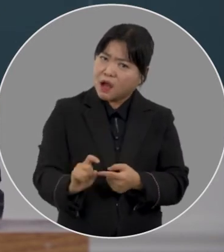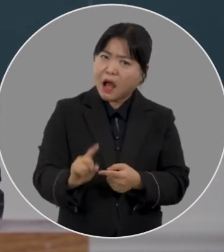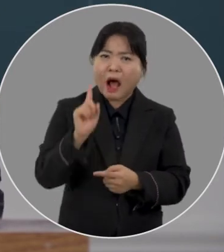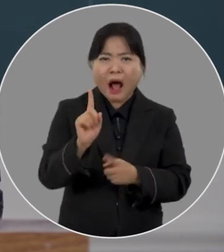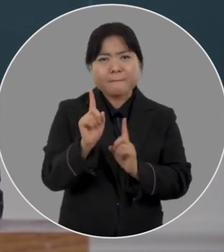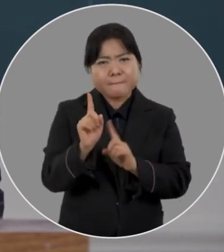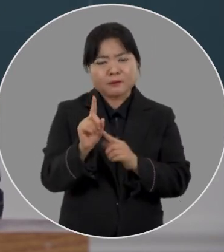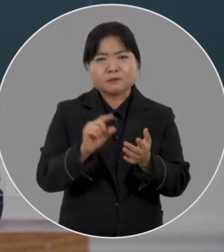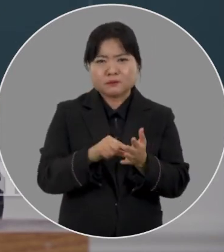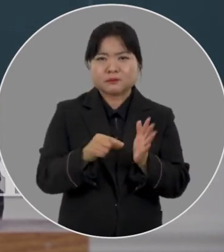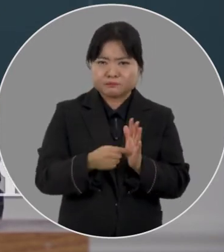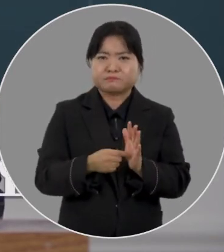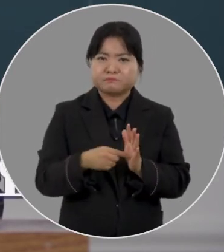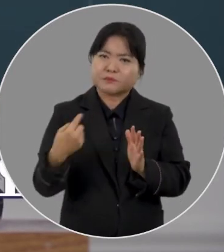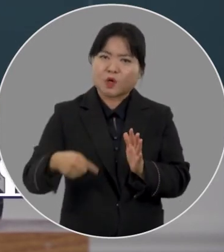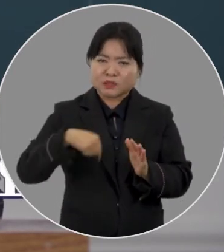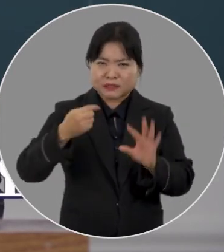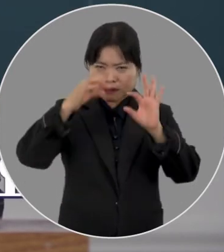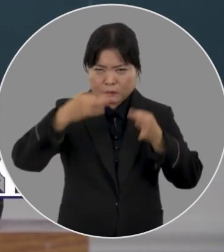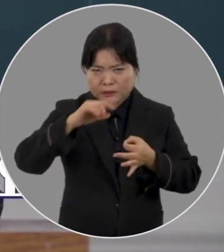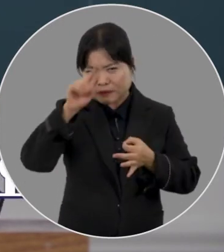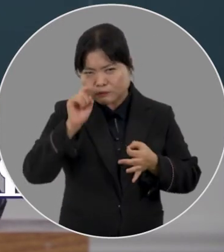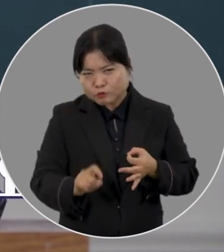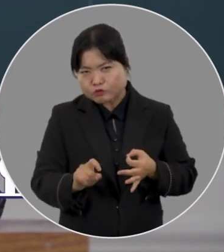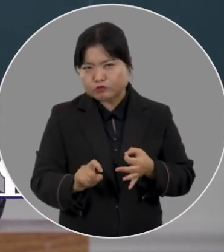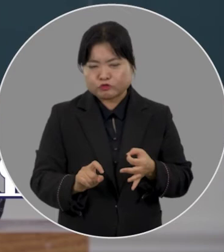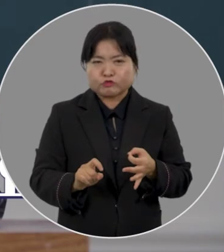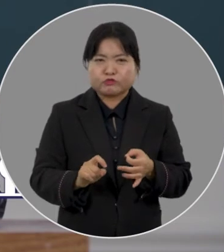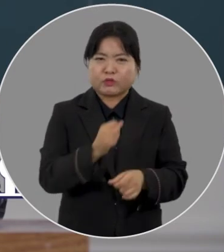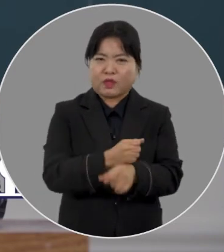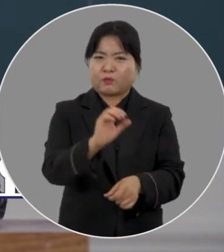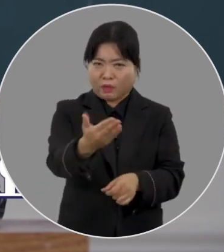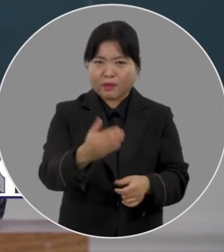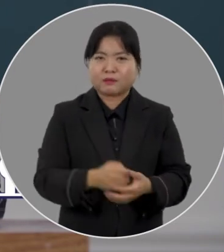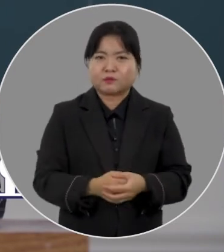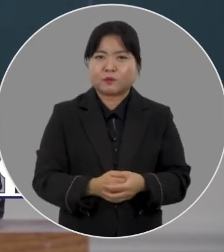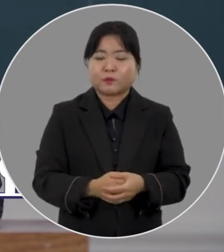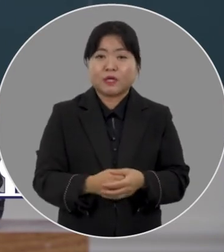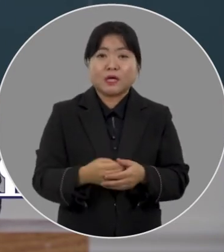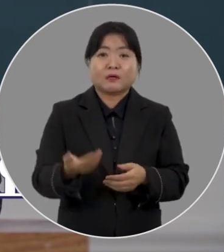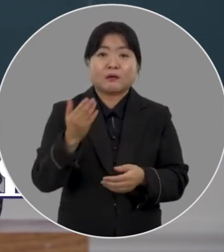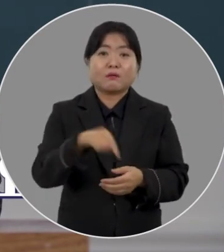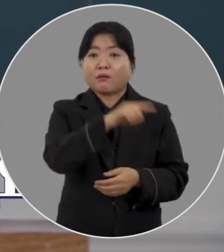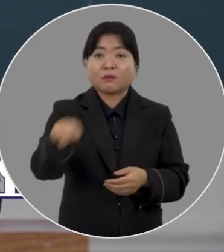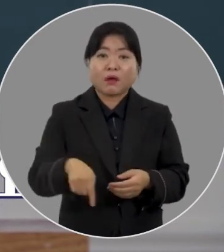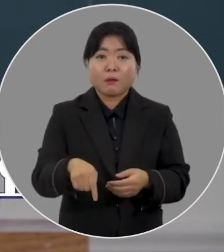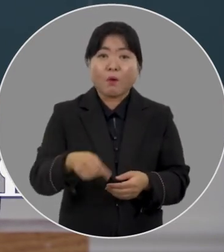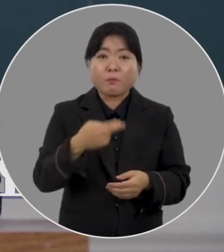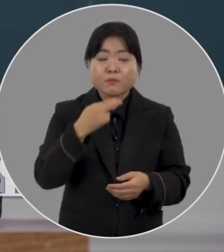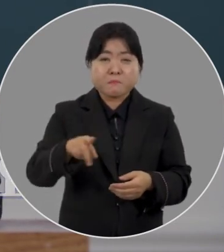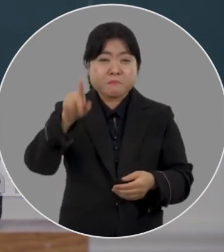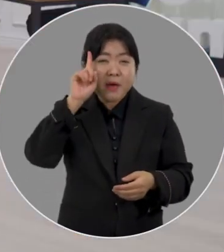라고 한 번쯤 의문을 가질 가능성을 열어놓고 있어야 된다는 거죠. 근데 그런 게 전혀 없는 확신에